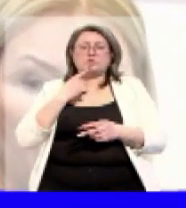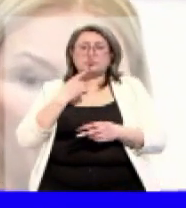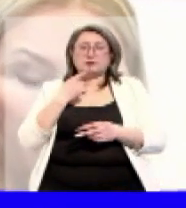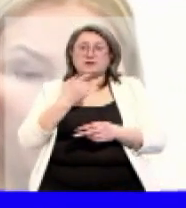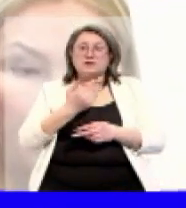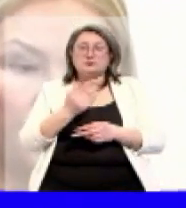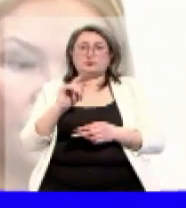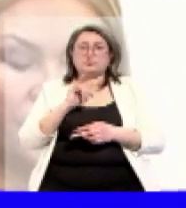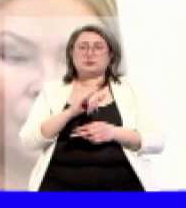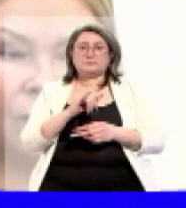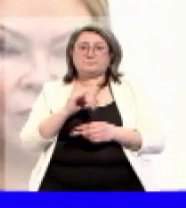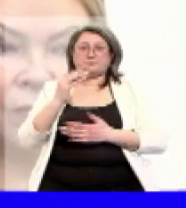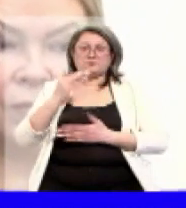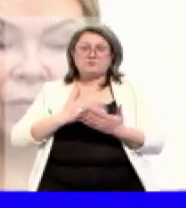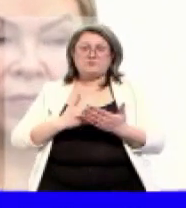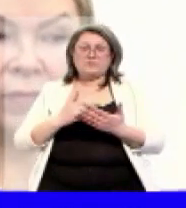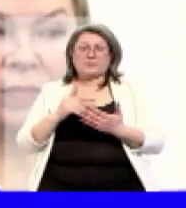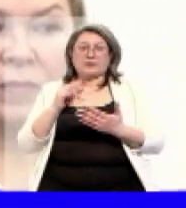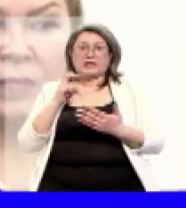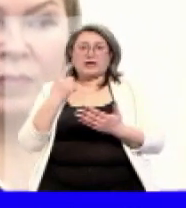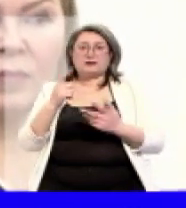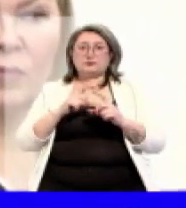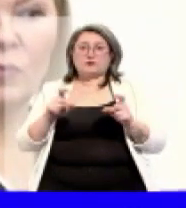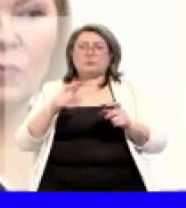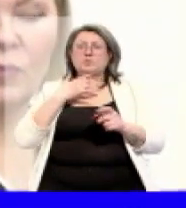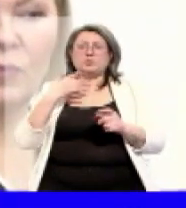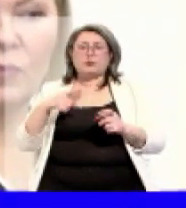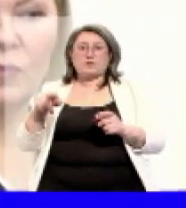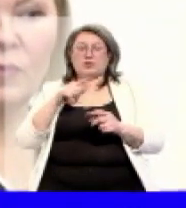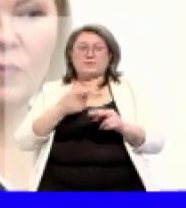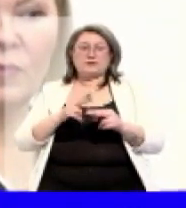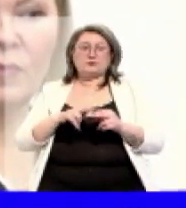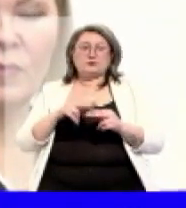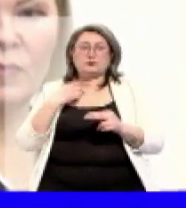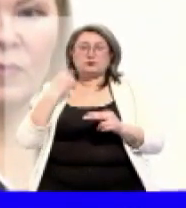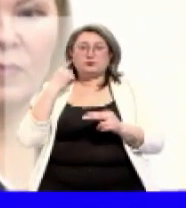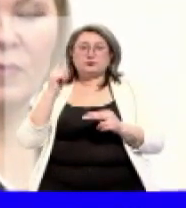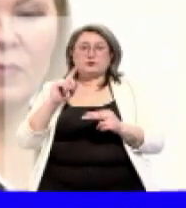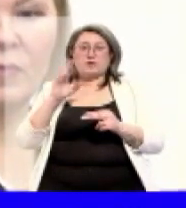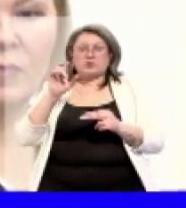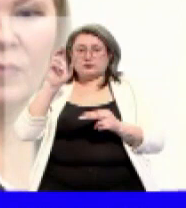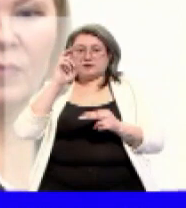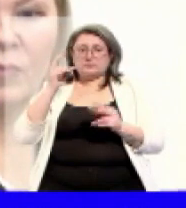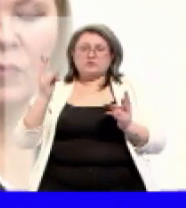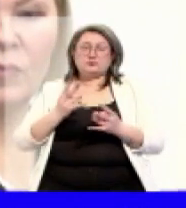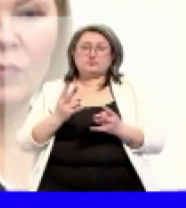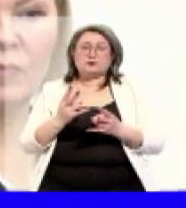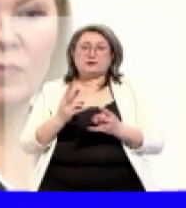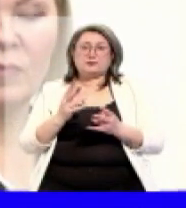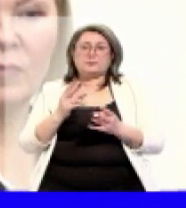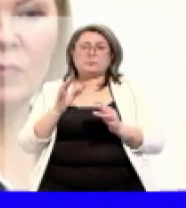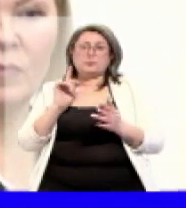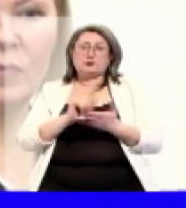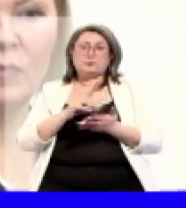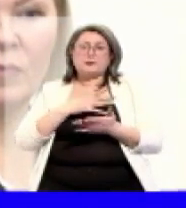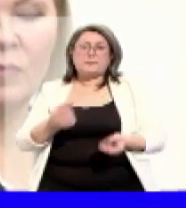қарау, ол жерде тамақтардың дұрыс сақталуына қарау, сонымен қарай оның жабдықтардың уақытылы жұмыс жасап, пештердің,